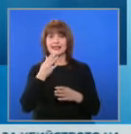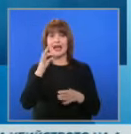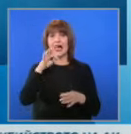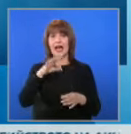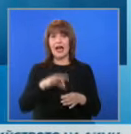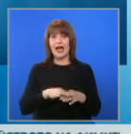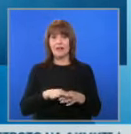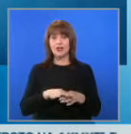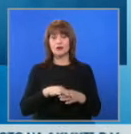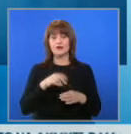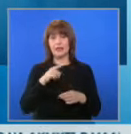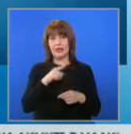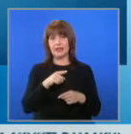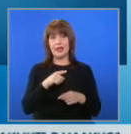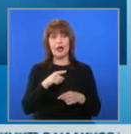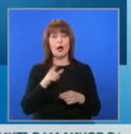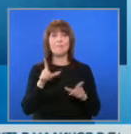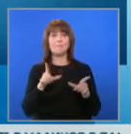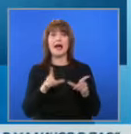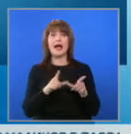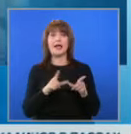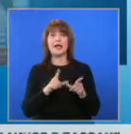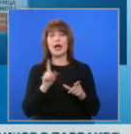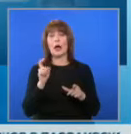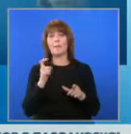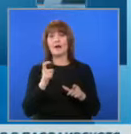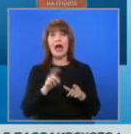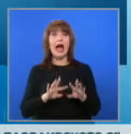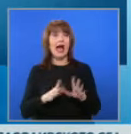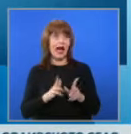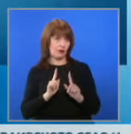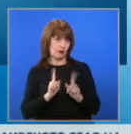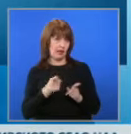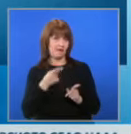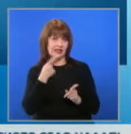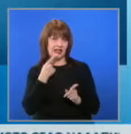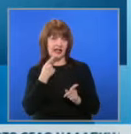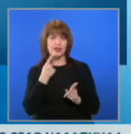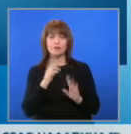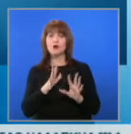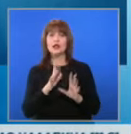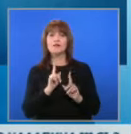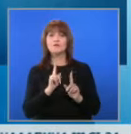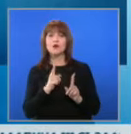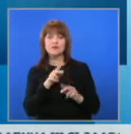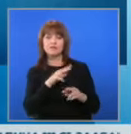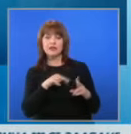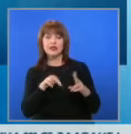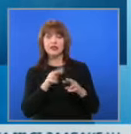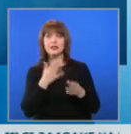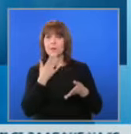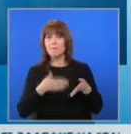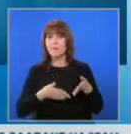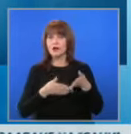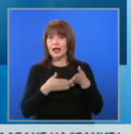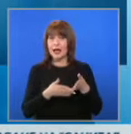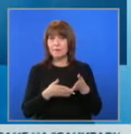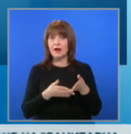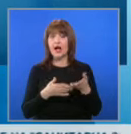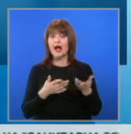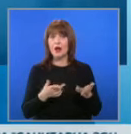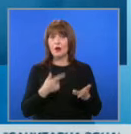в пленарна зала. Иначе, ако трябва да кажем от кого могат да търсят подкрепа, освен това,